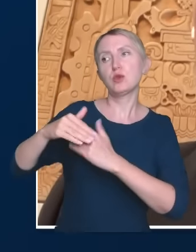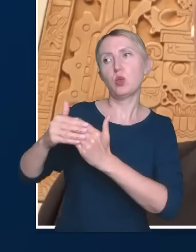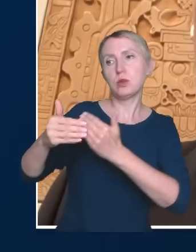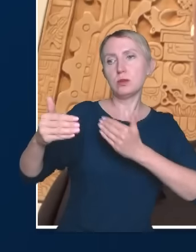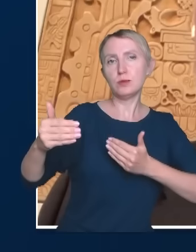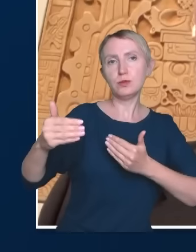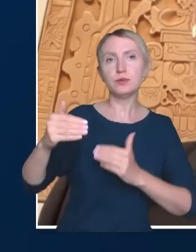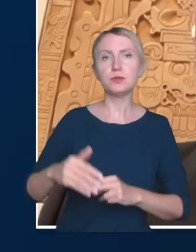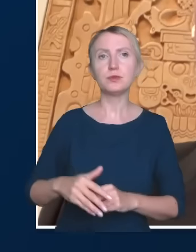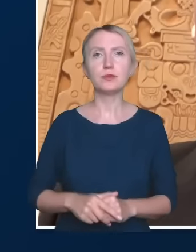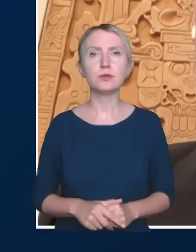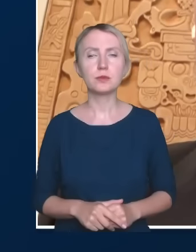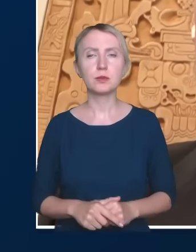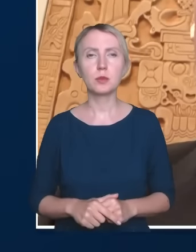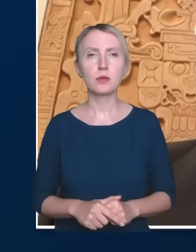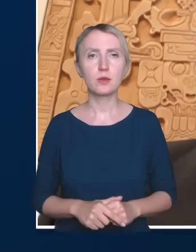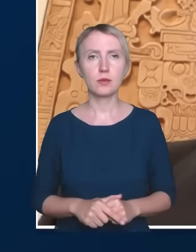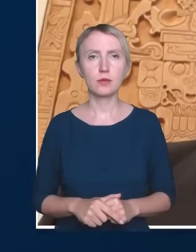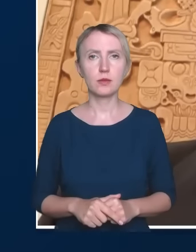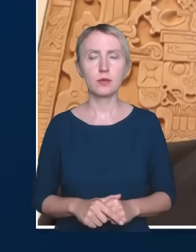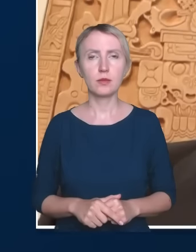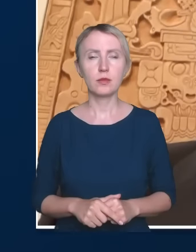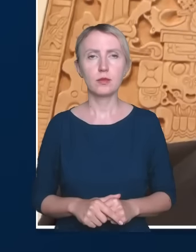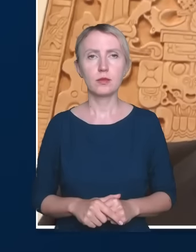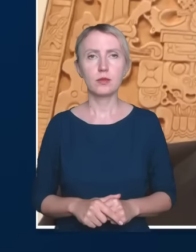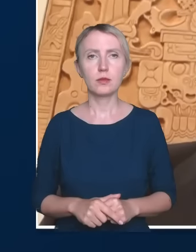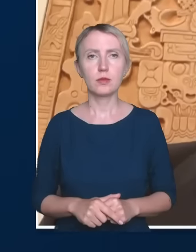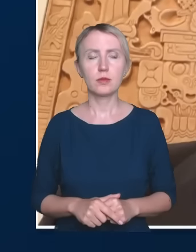w obrębie tego typu amunicji.